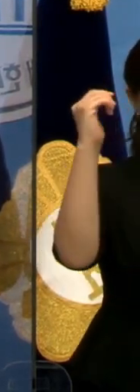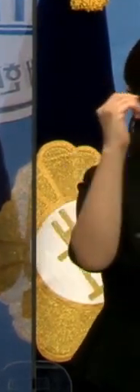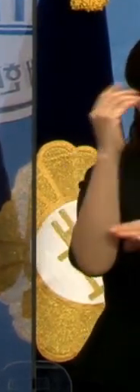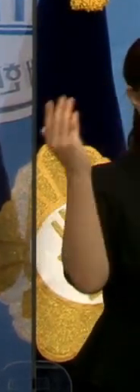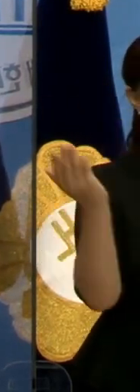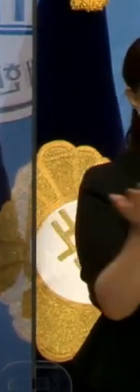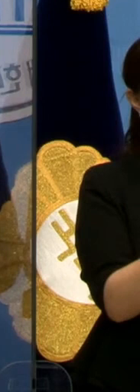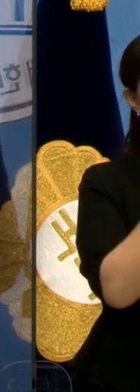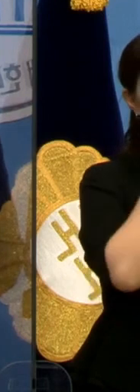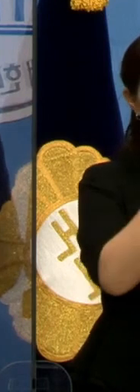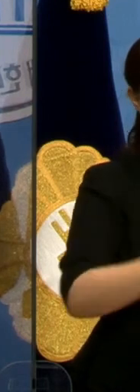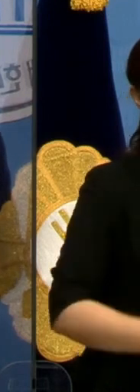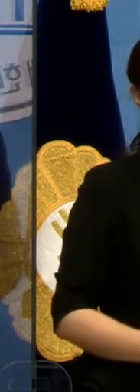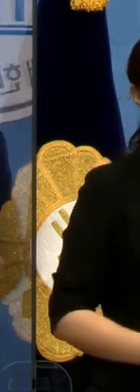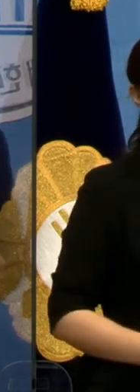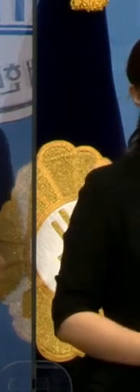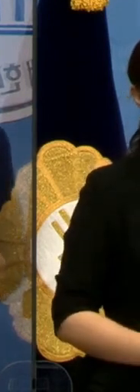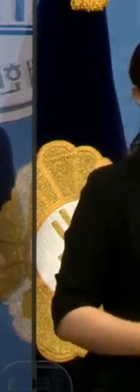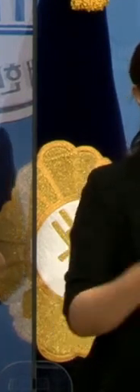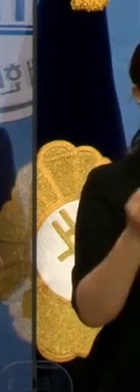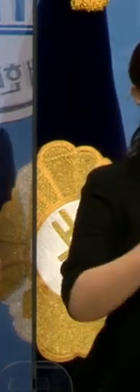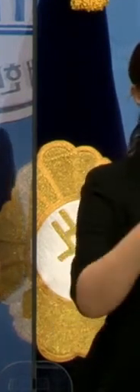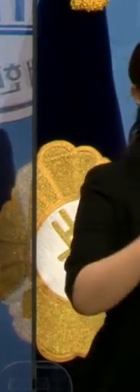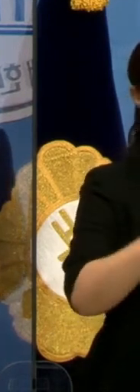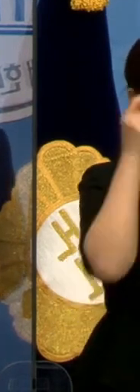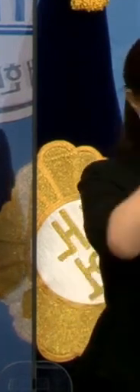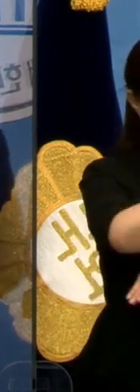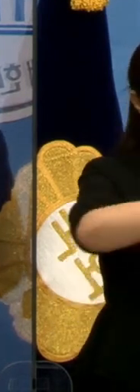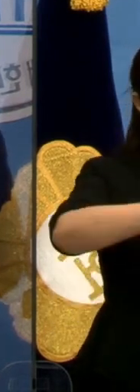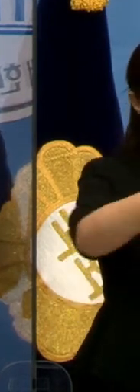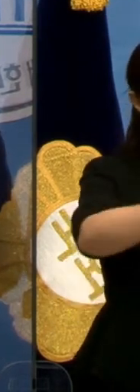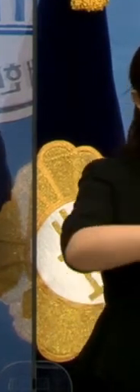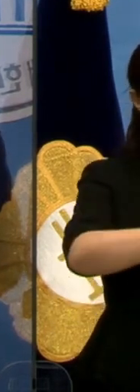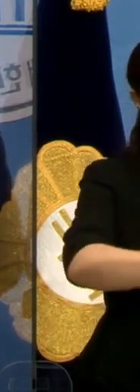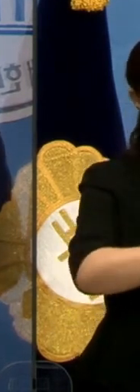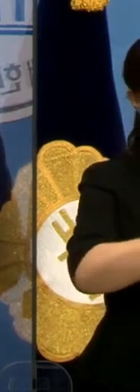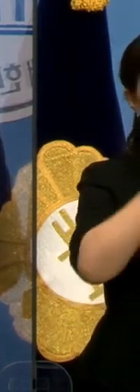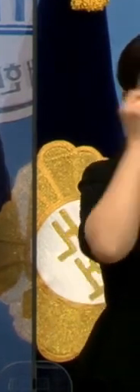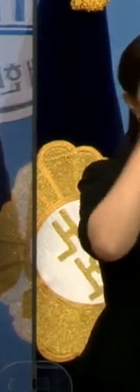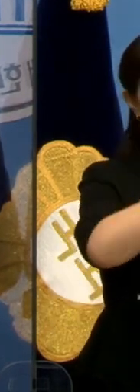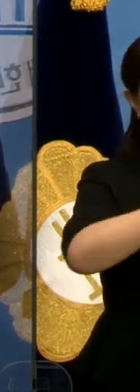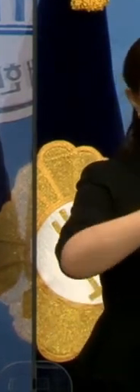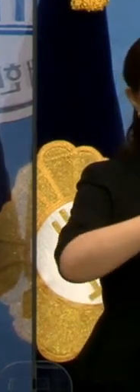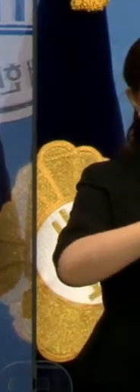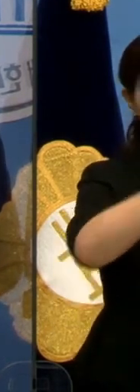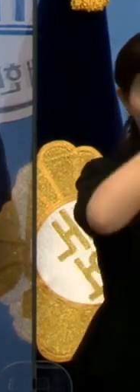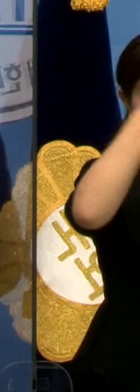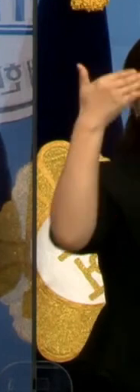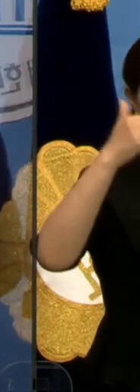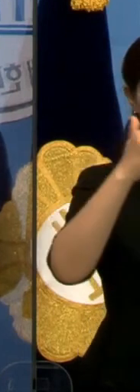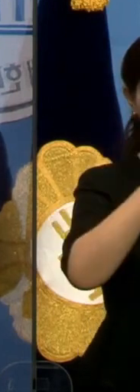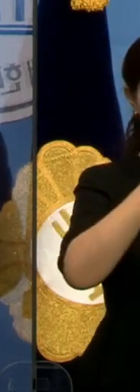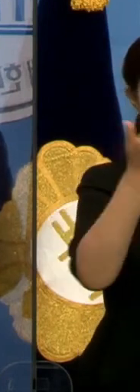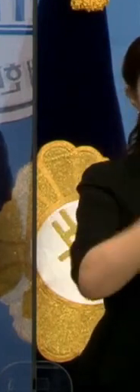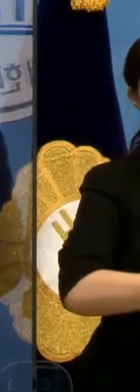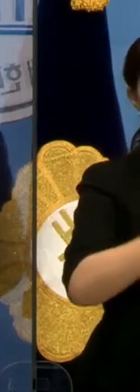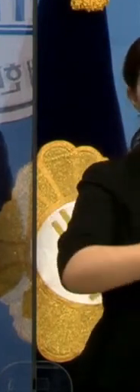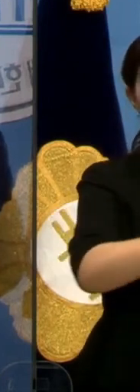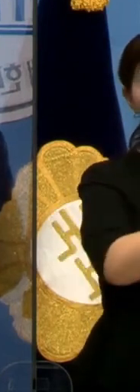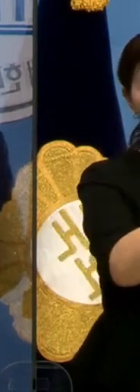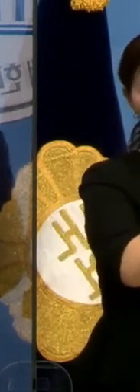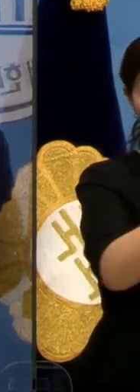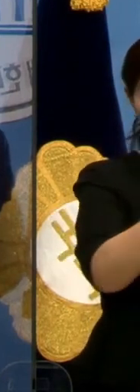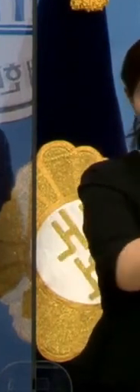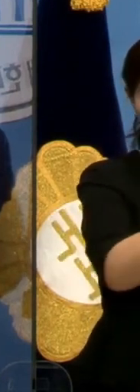토지공개념 3법으로 얻는 부담금과 세금을 균형발전과 청년주거복지사업 및 공공임대주택 건설에